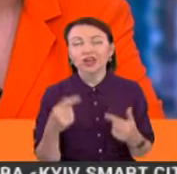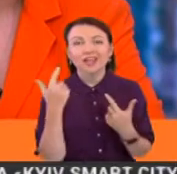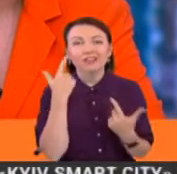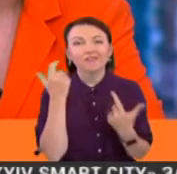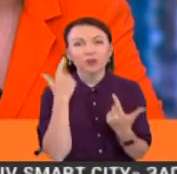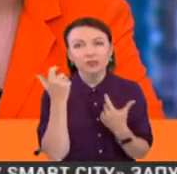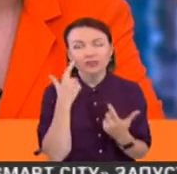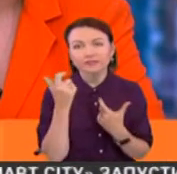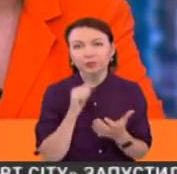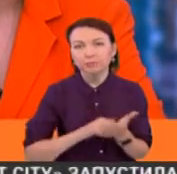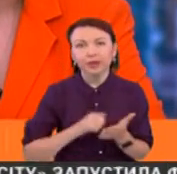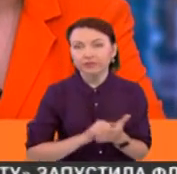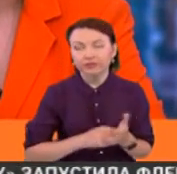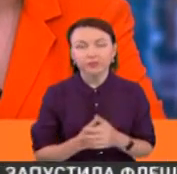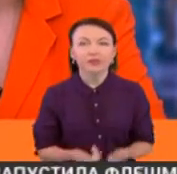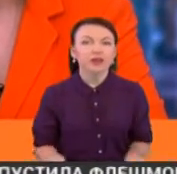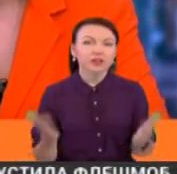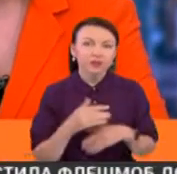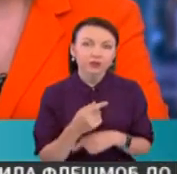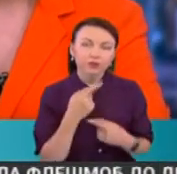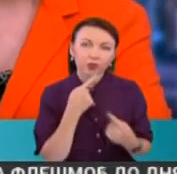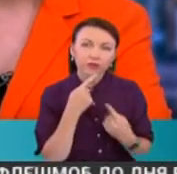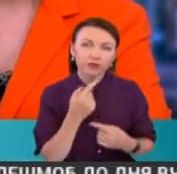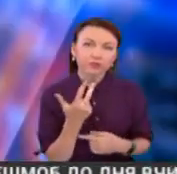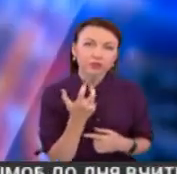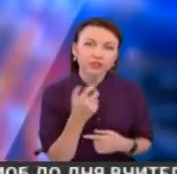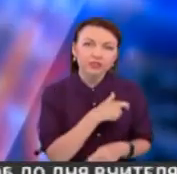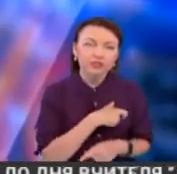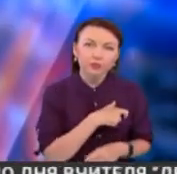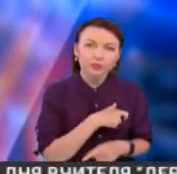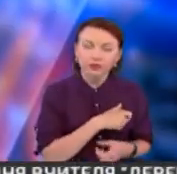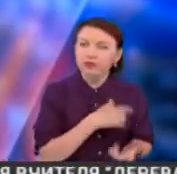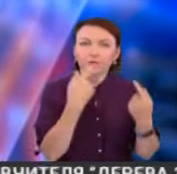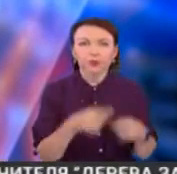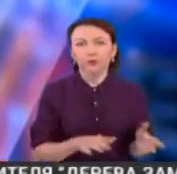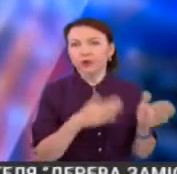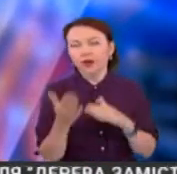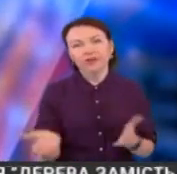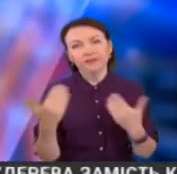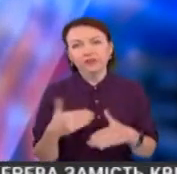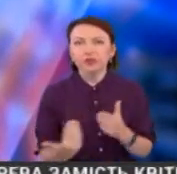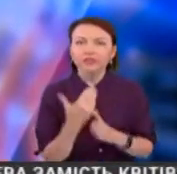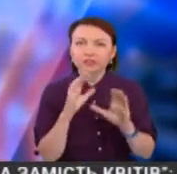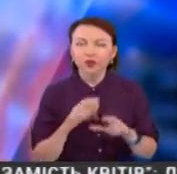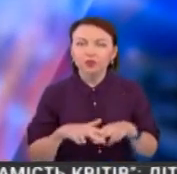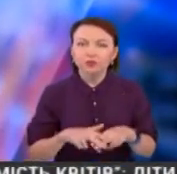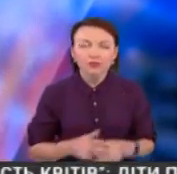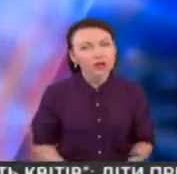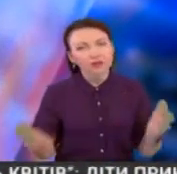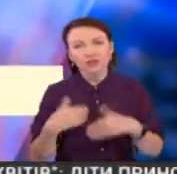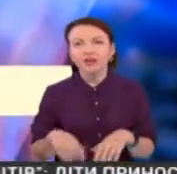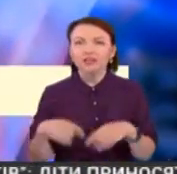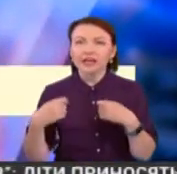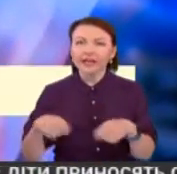інформаційні приводи. От давайте поговоримо про 300 депутатів, давайте про новий закон про столицю, давайте про ринок